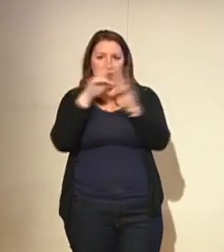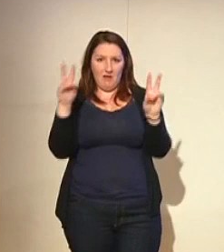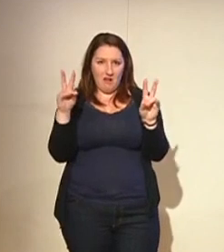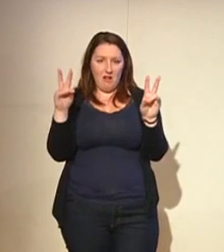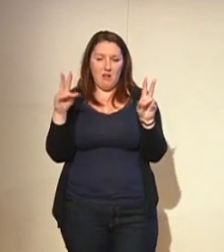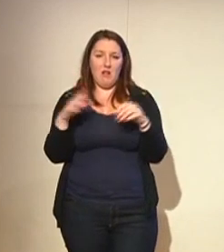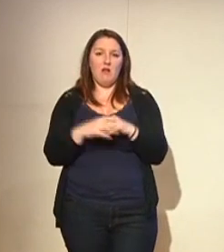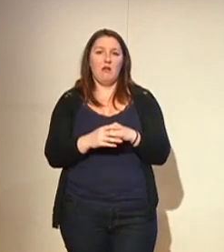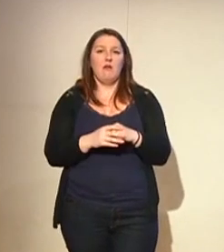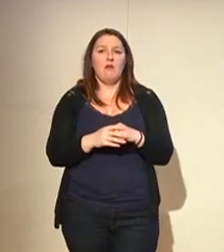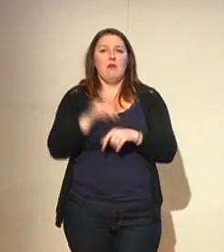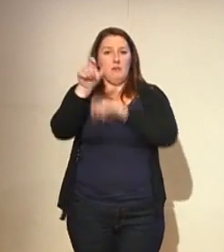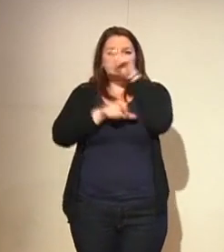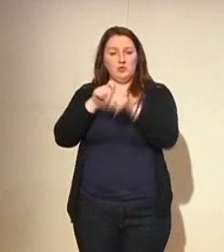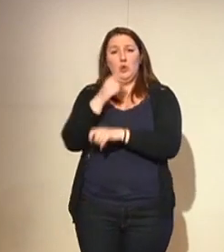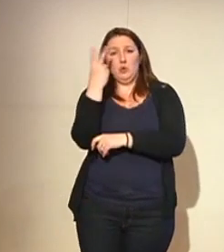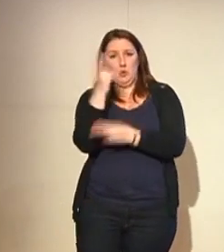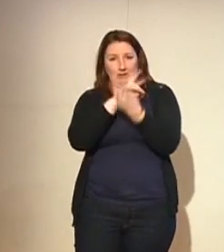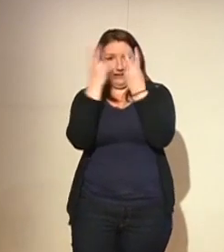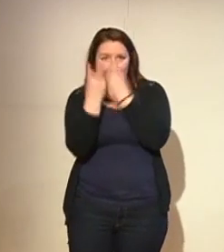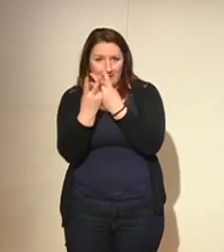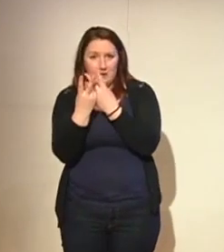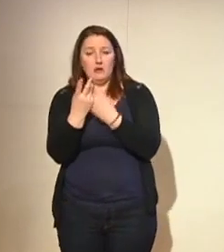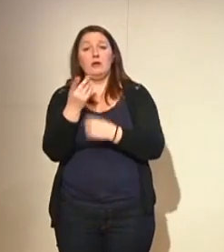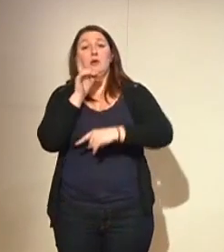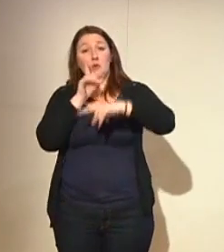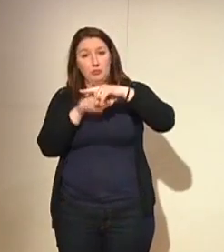générale de délégués et de suppléants pour le conseil